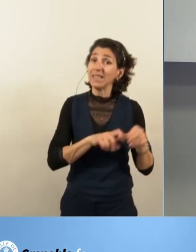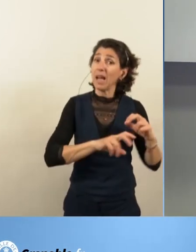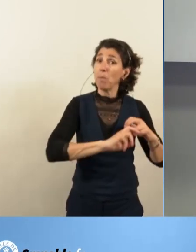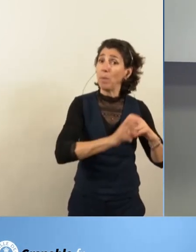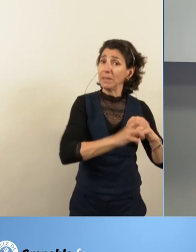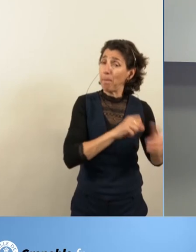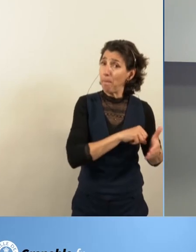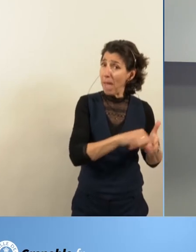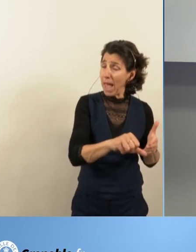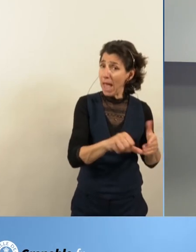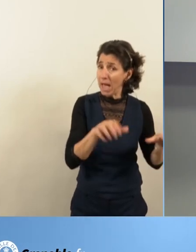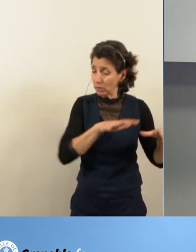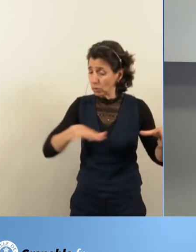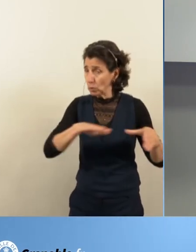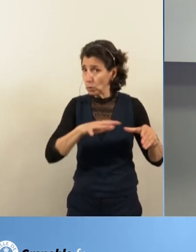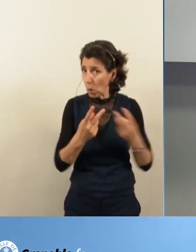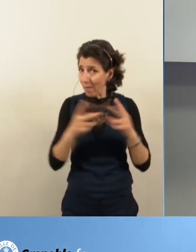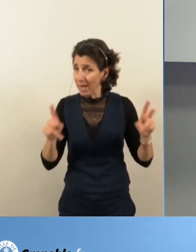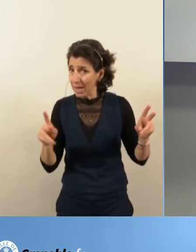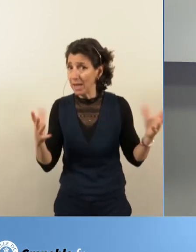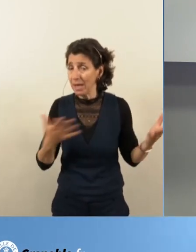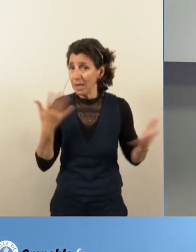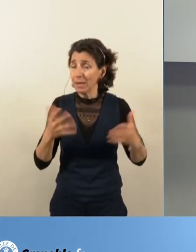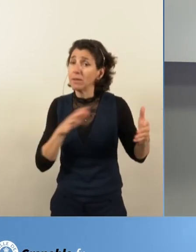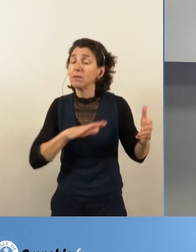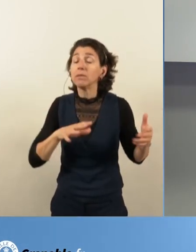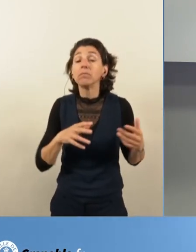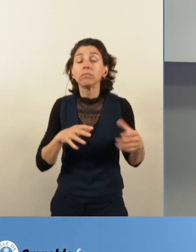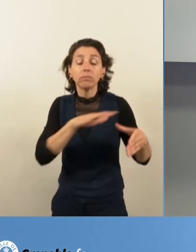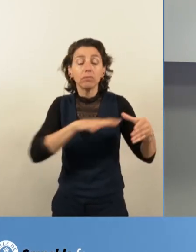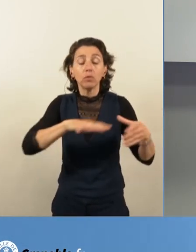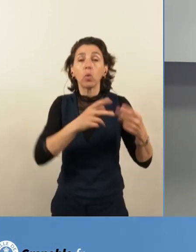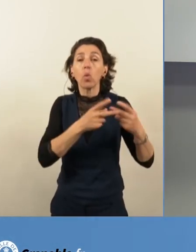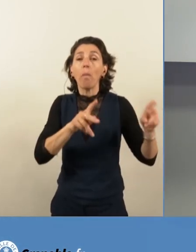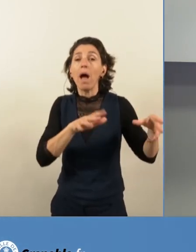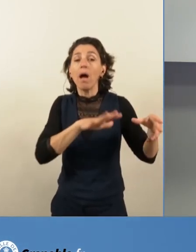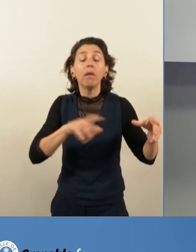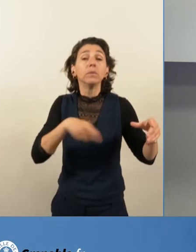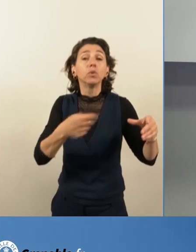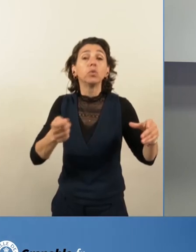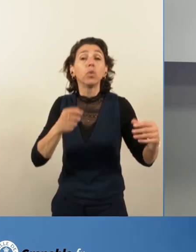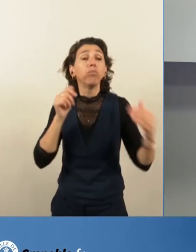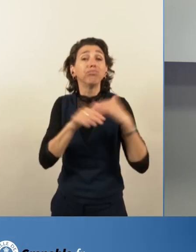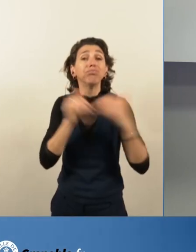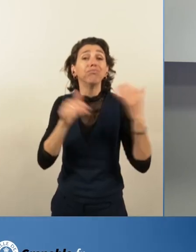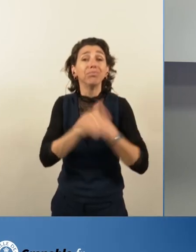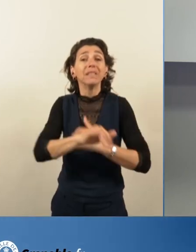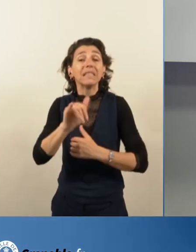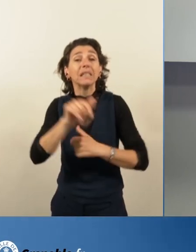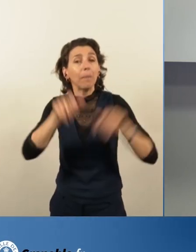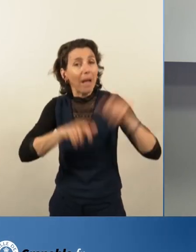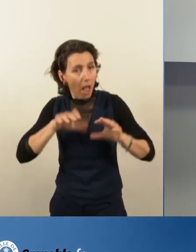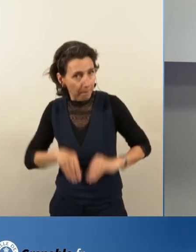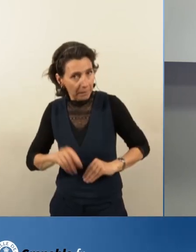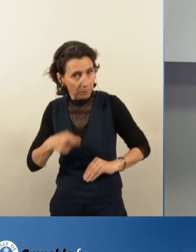la zone urbaine considérant que évidemment ces zones urbaines elle voit le passage non pas que des habitants mais de l'ensemble des habitants des